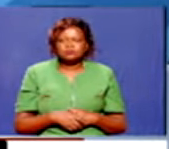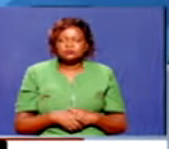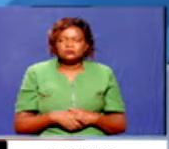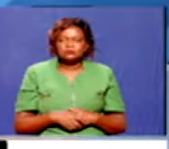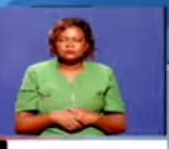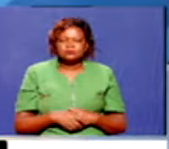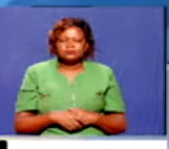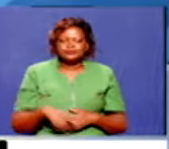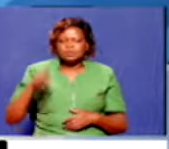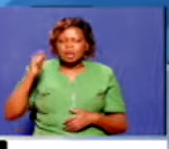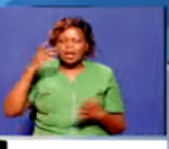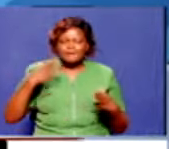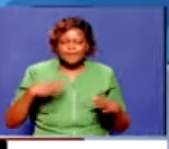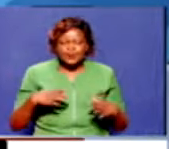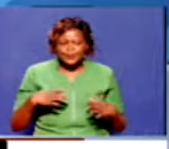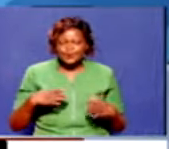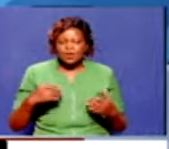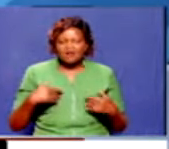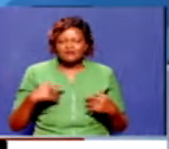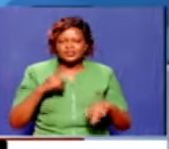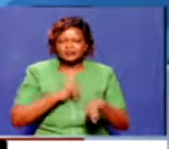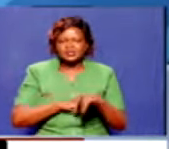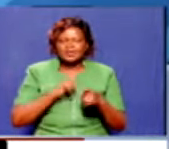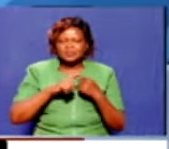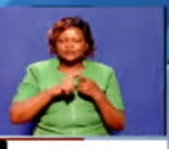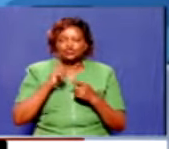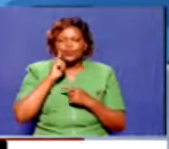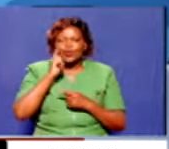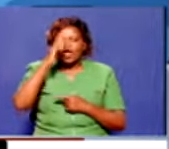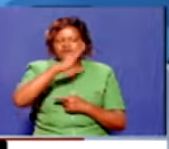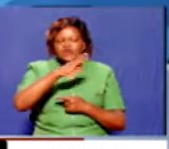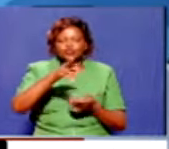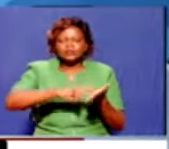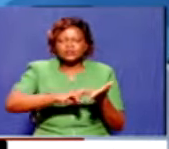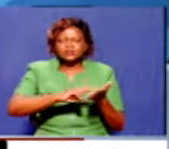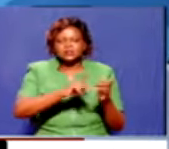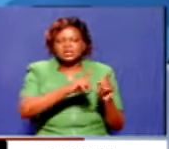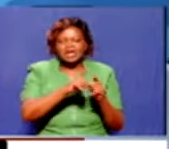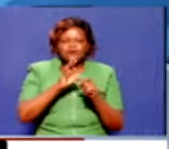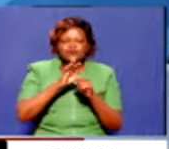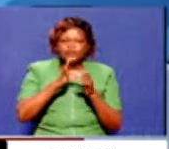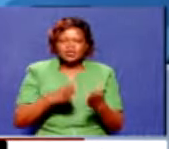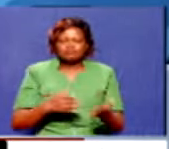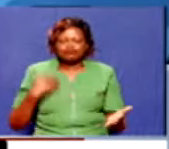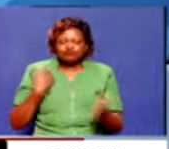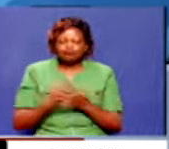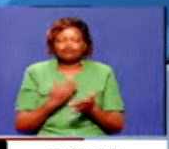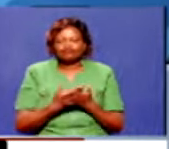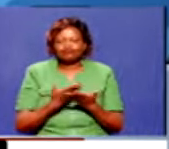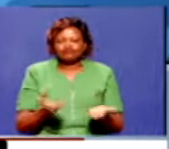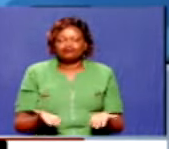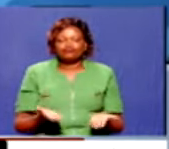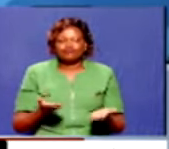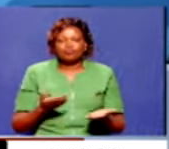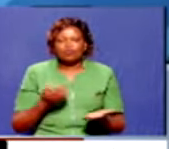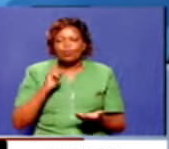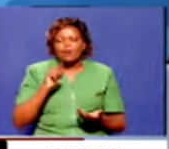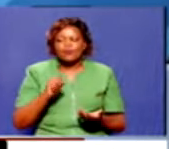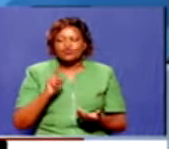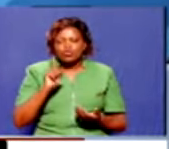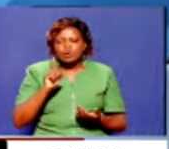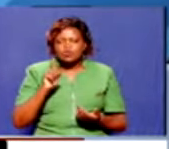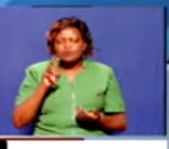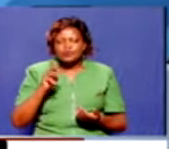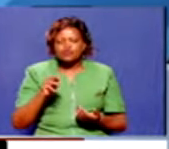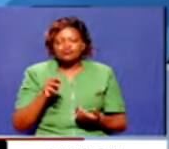Wakenya wana muda hadi kesho jioni kujisajili kuwa wapiga kura. Kufikia sasa ni wapiga kura wapya 1.1 million